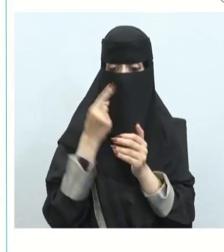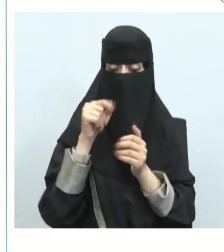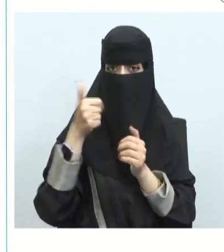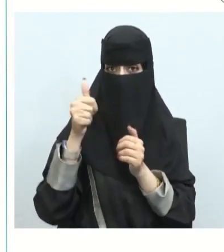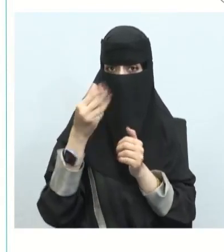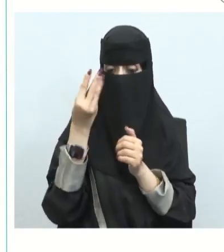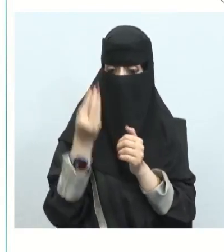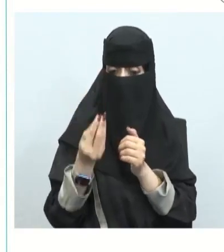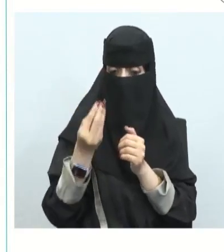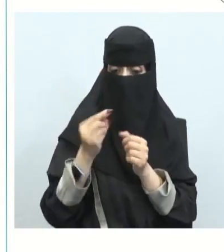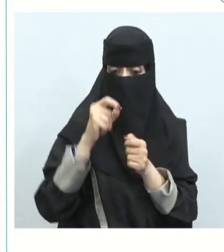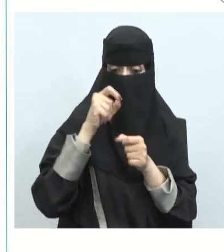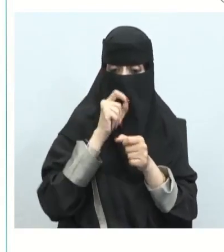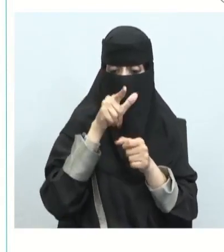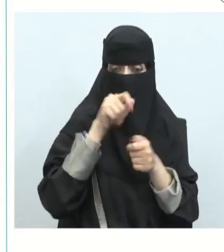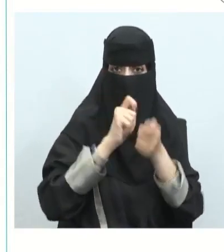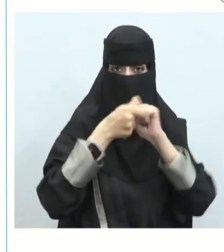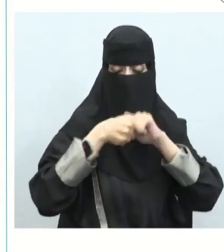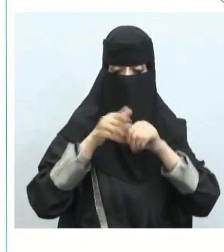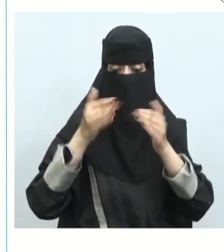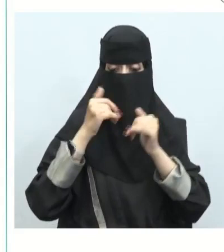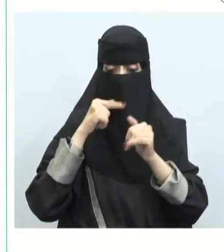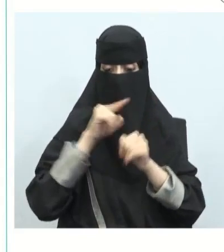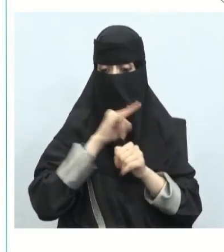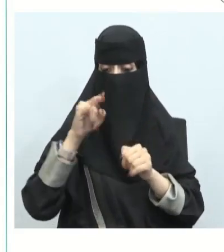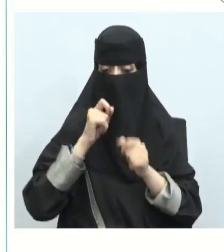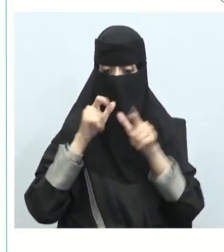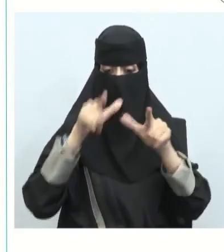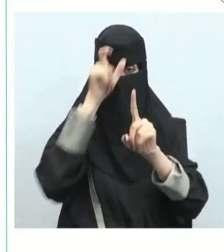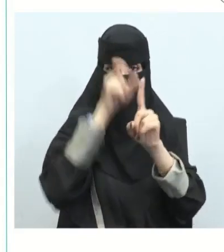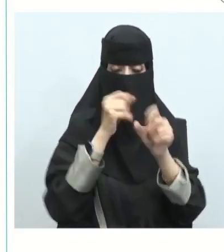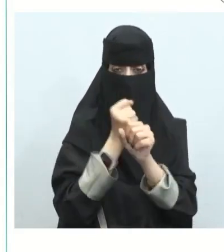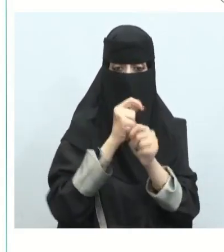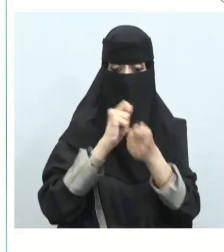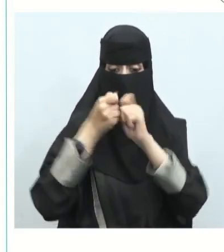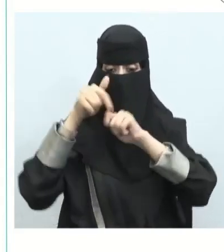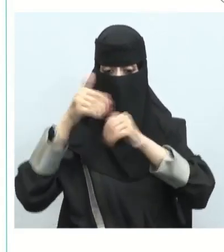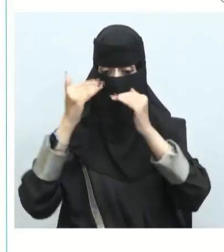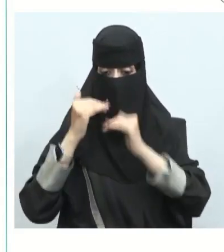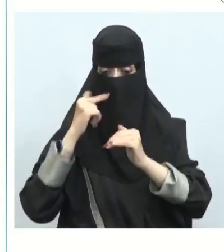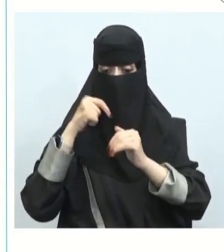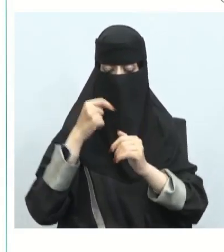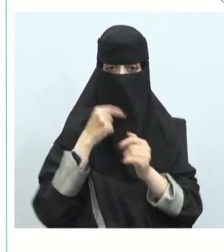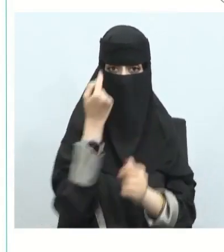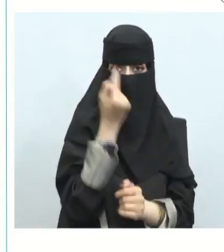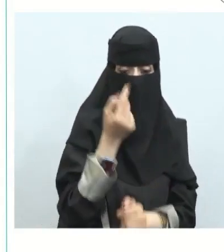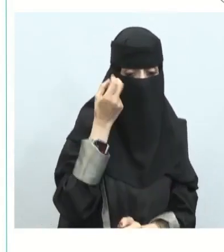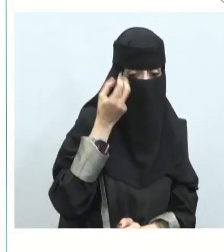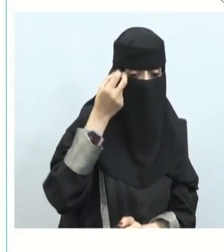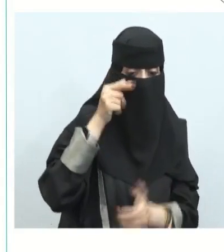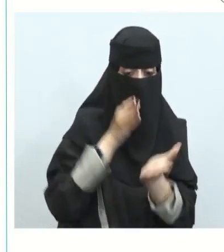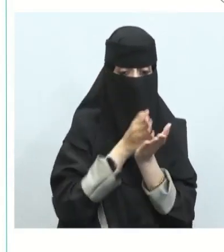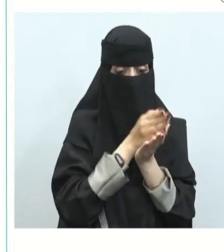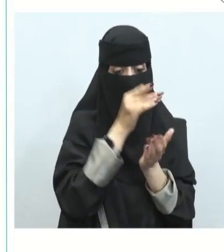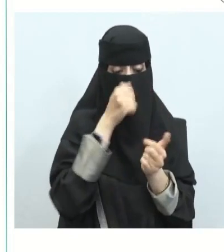قبل اتخاذ القرار النهائي طلب افكار من الموظفين حول الاجراءات حول الحلول التي يمكن